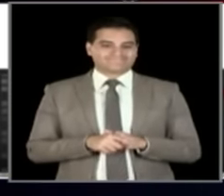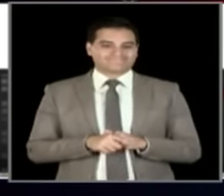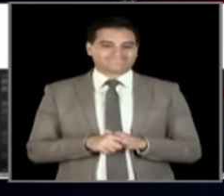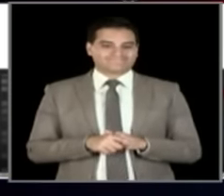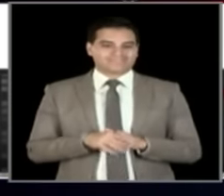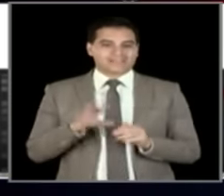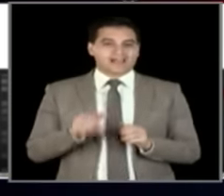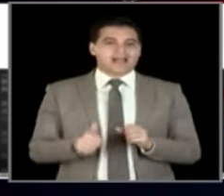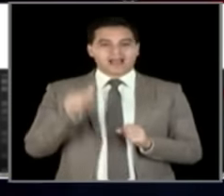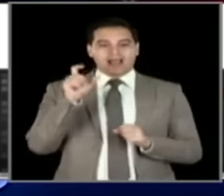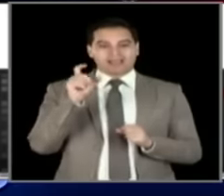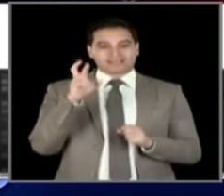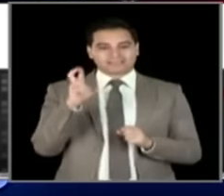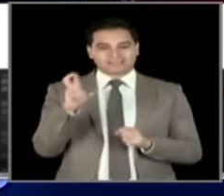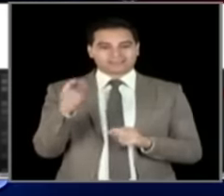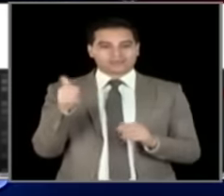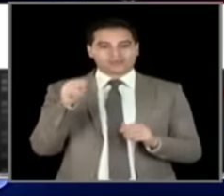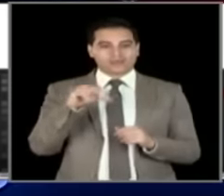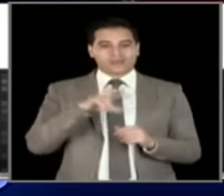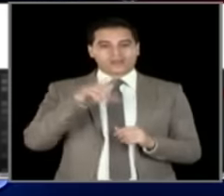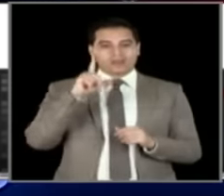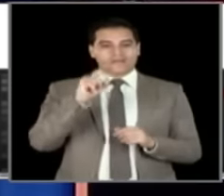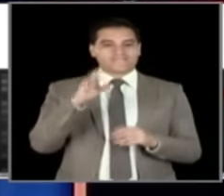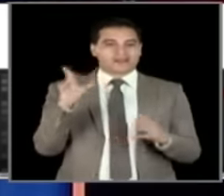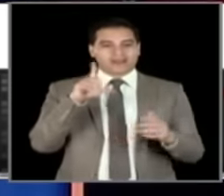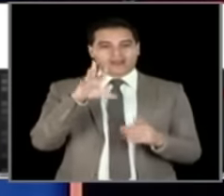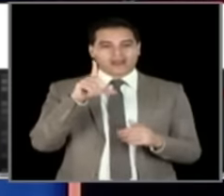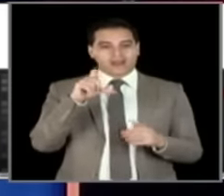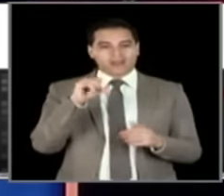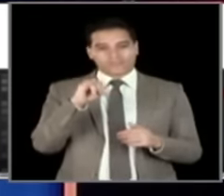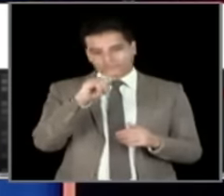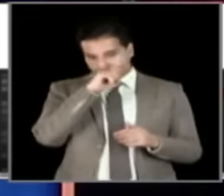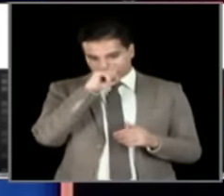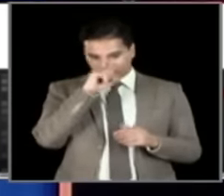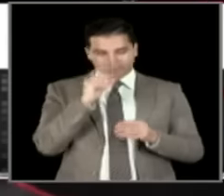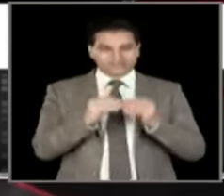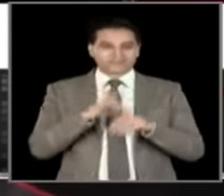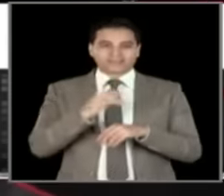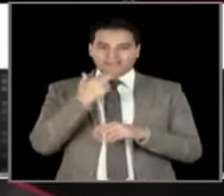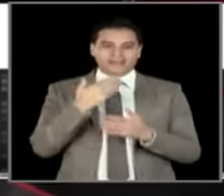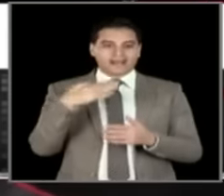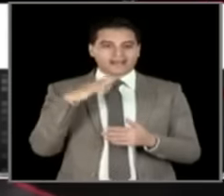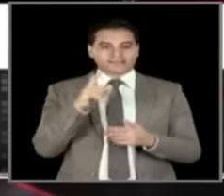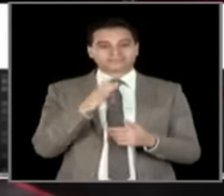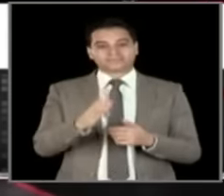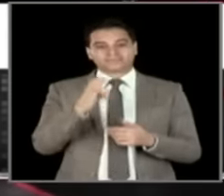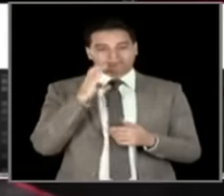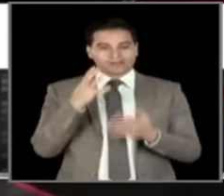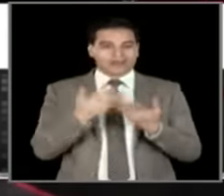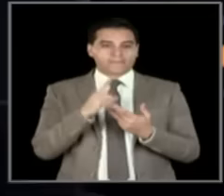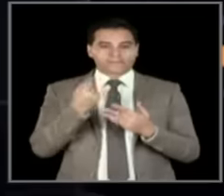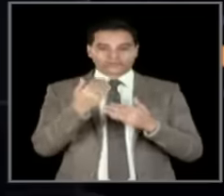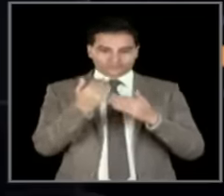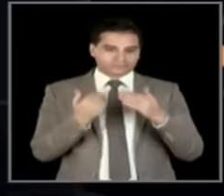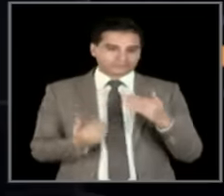هانس أولاف لاهلوم. هات لك يا حسن، النتيجة اتغيرت.